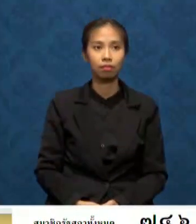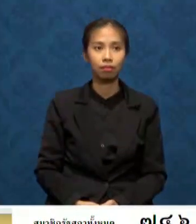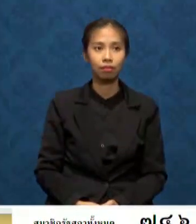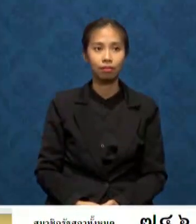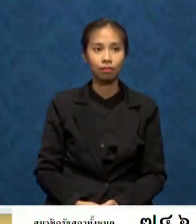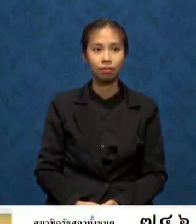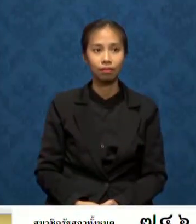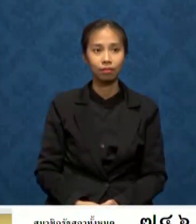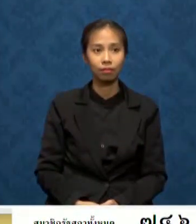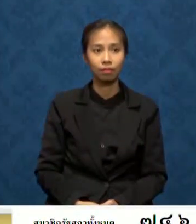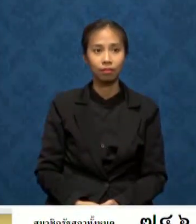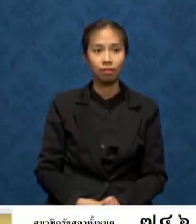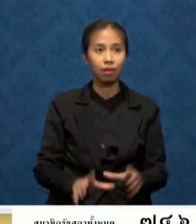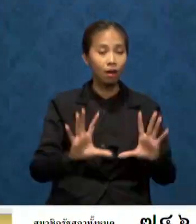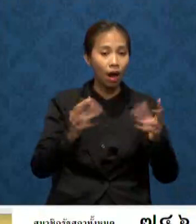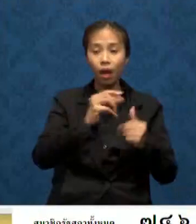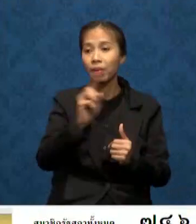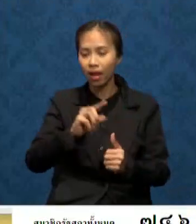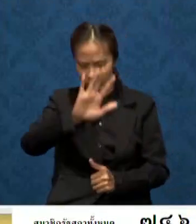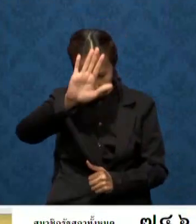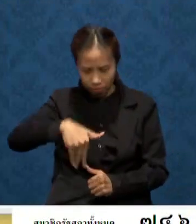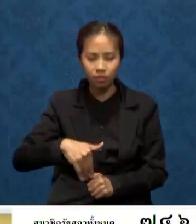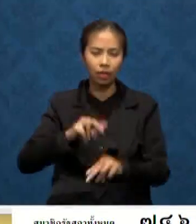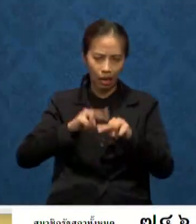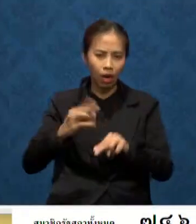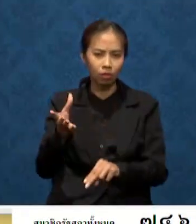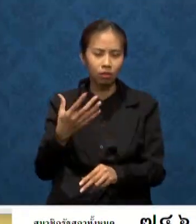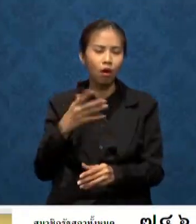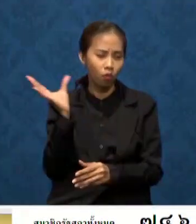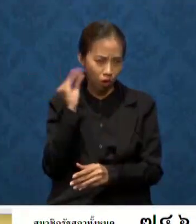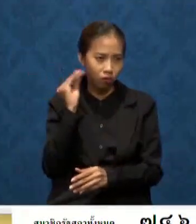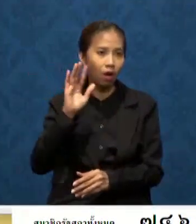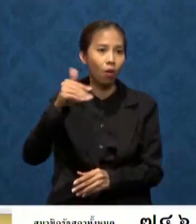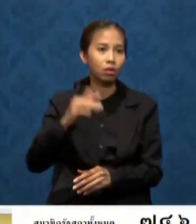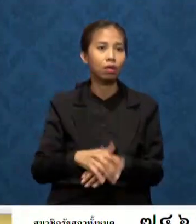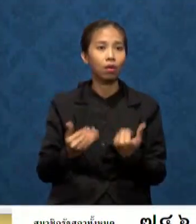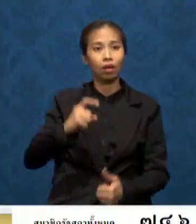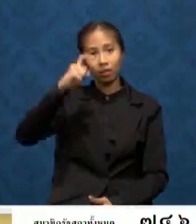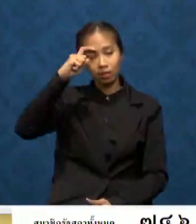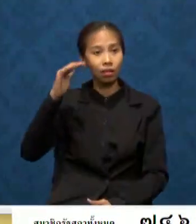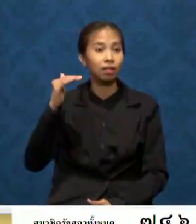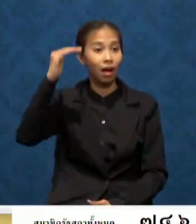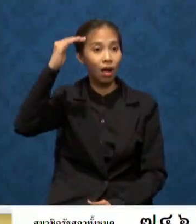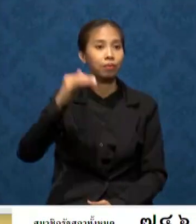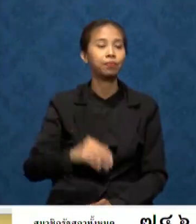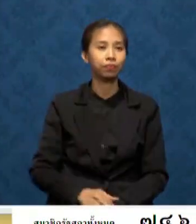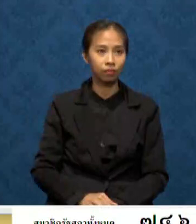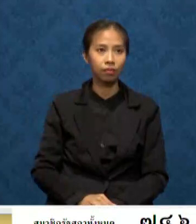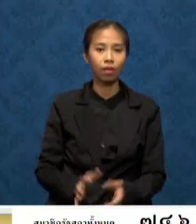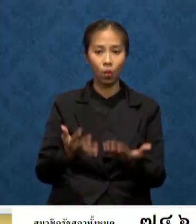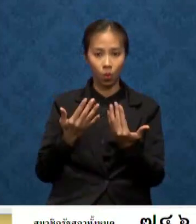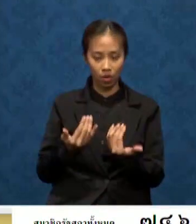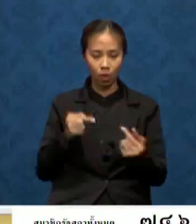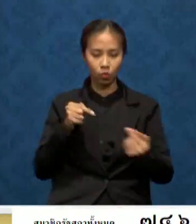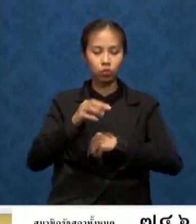รู้หายไปไหนช่วยมาฟังหน่อยเพราะท่านเศรษฐาทวีศิลป์เนี่ยในฐานะท่าน